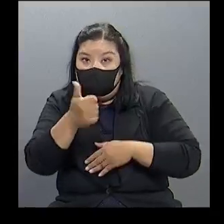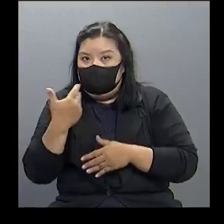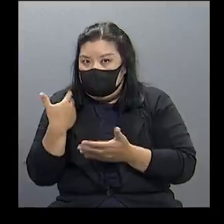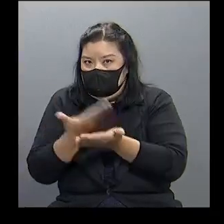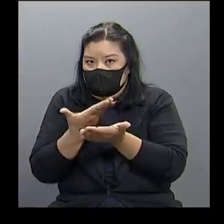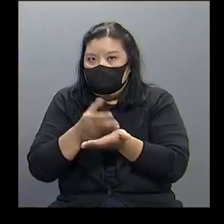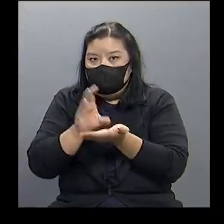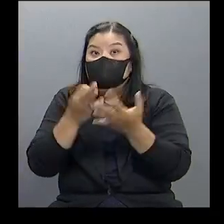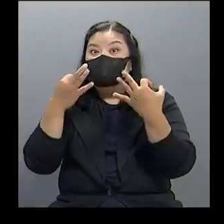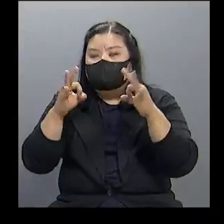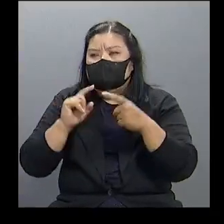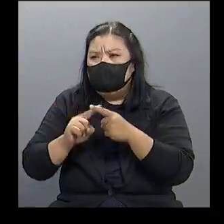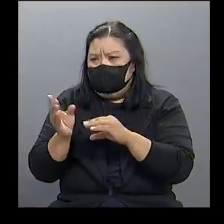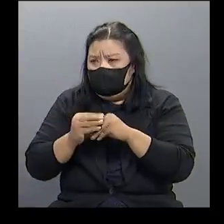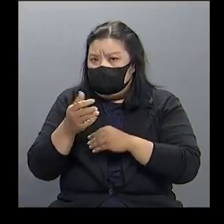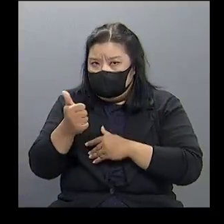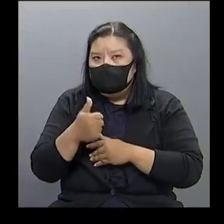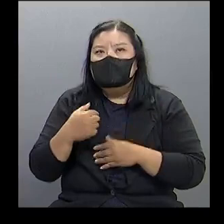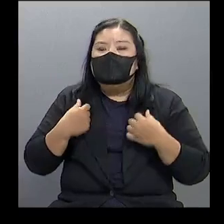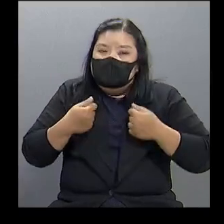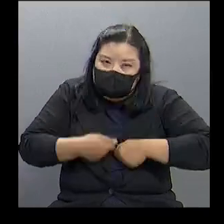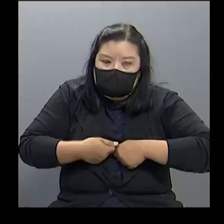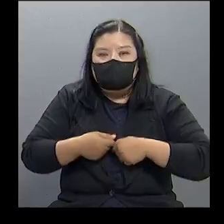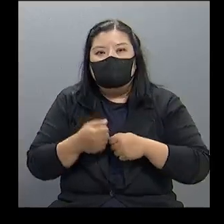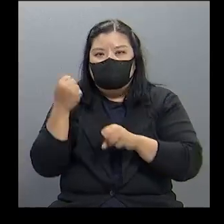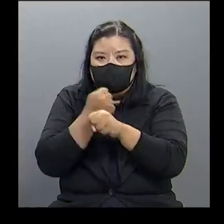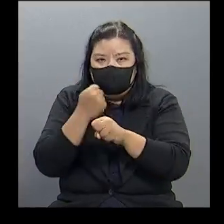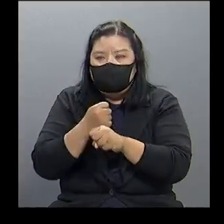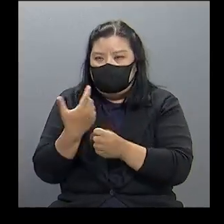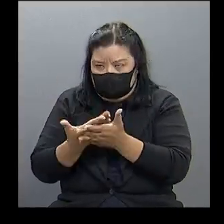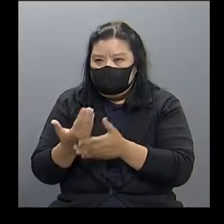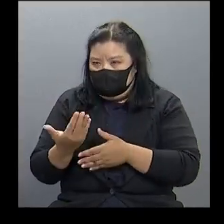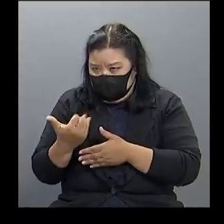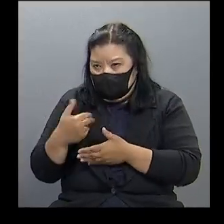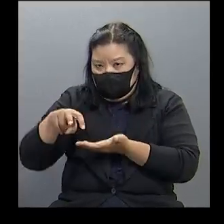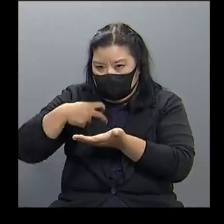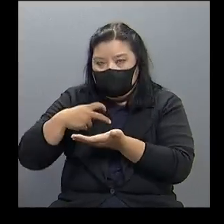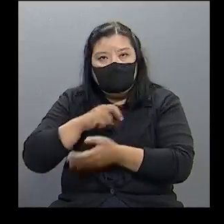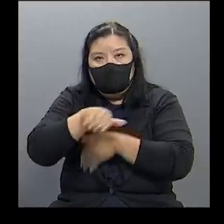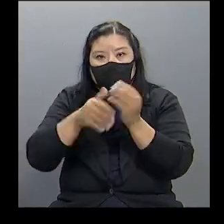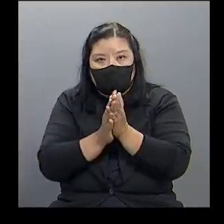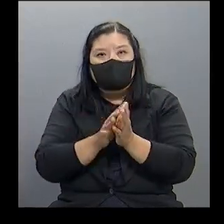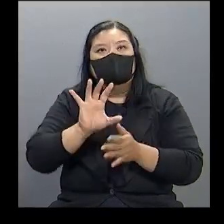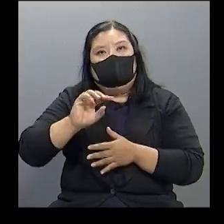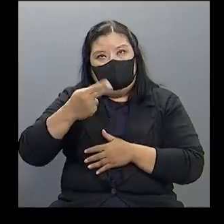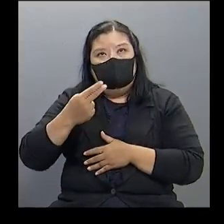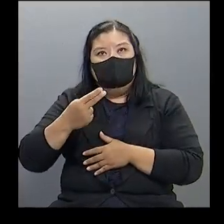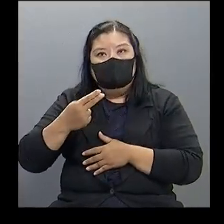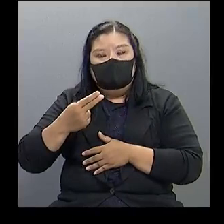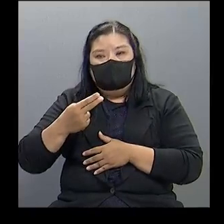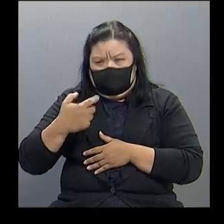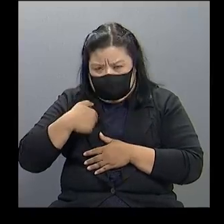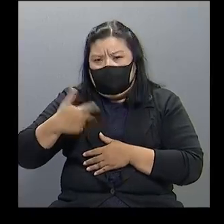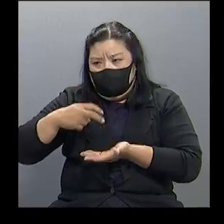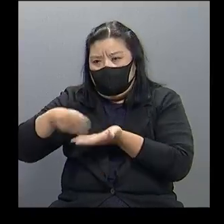ต่ต้องจ่ายเงินเพื่อเป็นค่าชุดเครื่องแบบในการฝึกซ้อมรวมเงินที่จ่ายไปทั้งหมด 80,000 บาทนะครับหลังจากนั้นครูผู้ฝึก